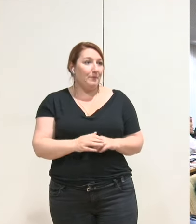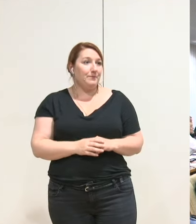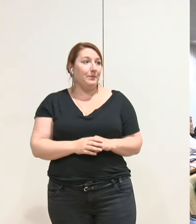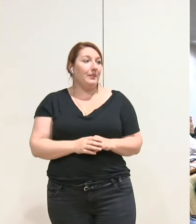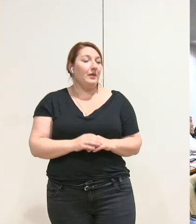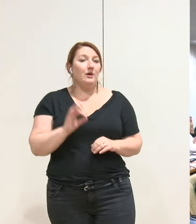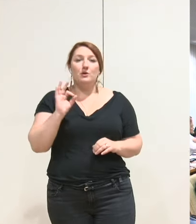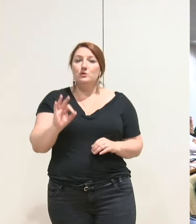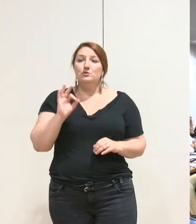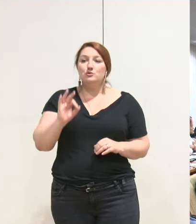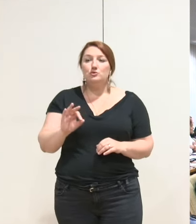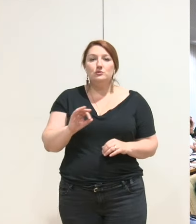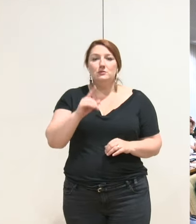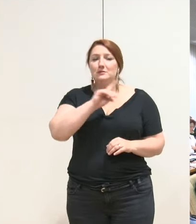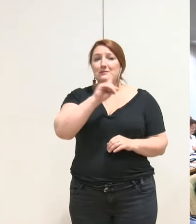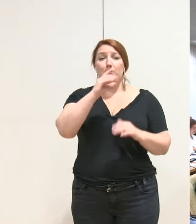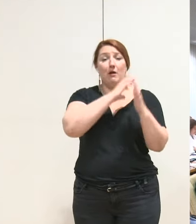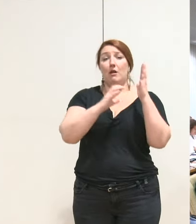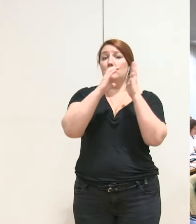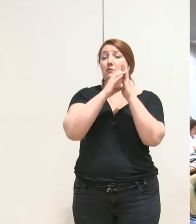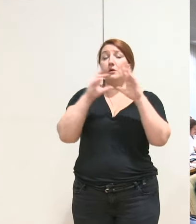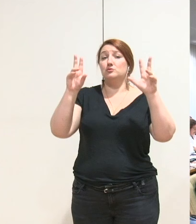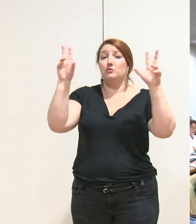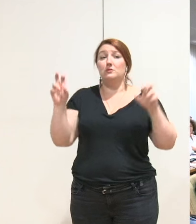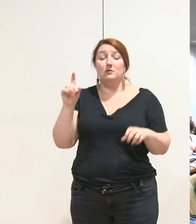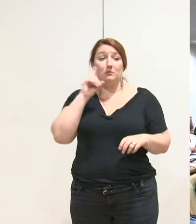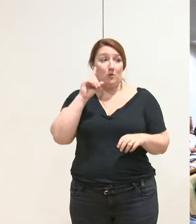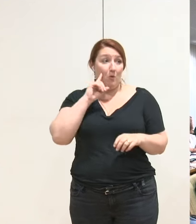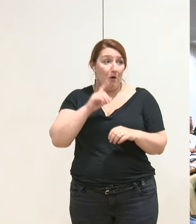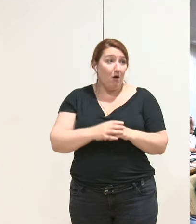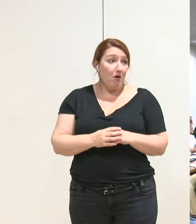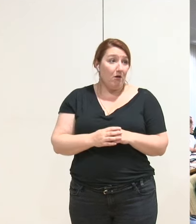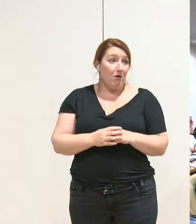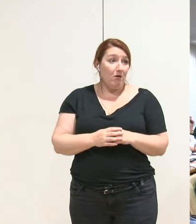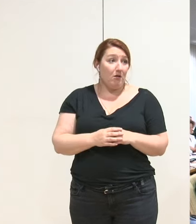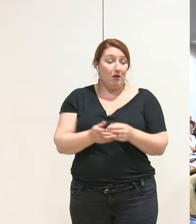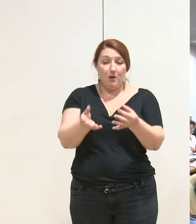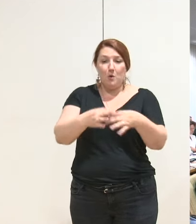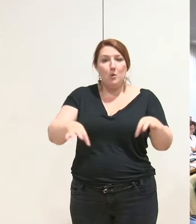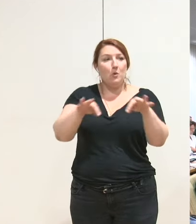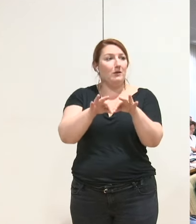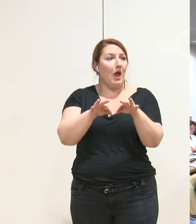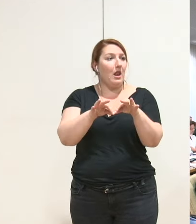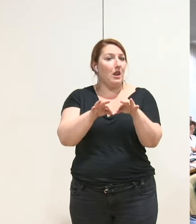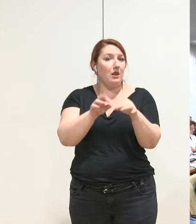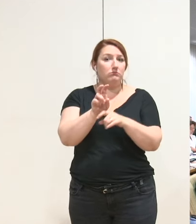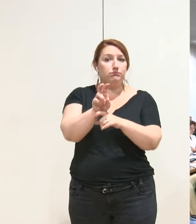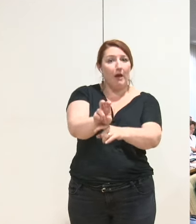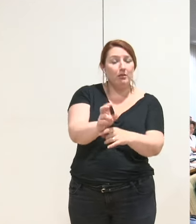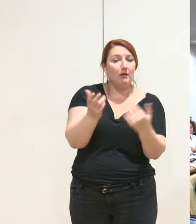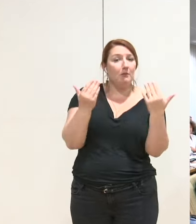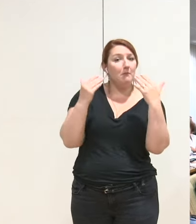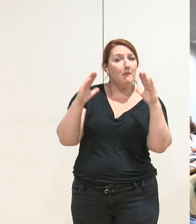l'objet spécifiquement de la délibération puisque là nous sommes sur une mise à disposition de de local mais effectivement la ville de